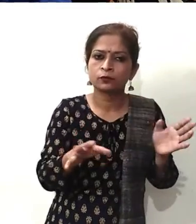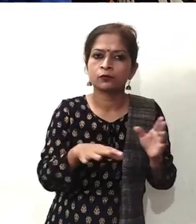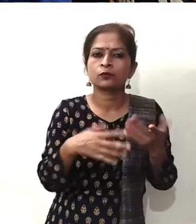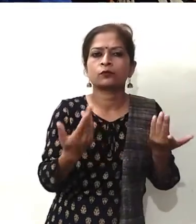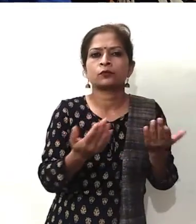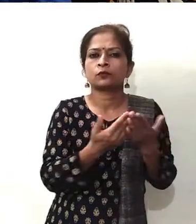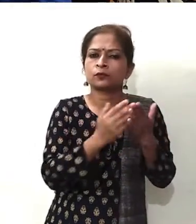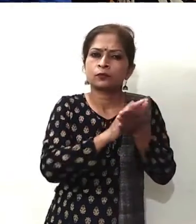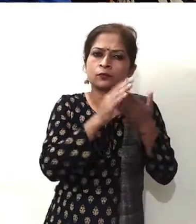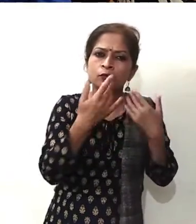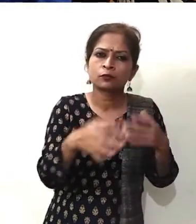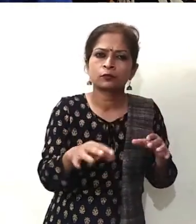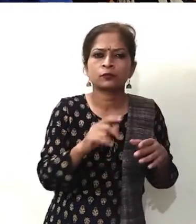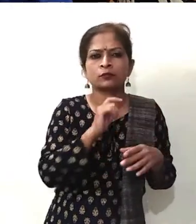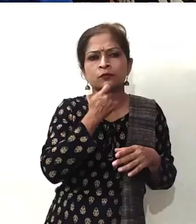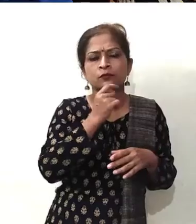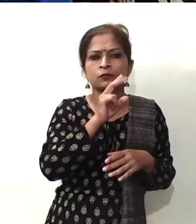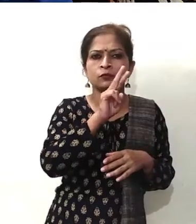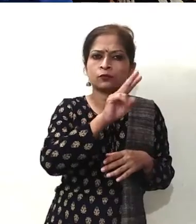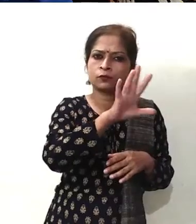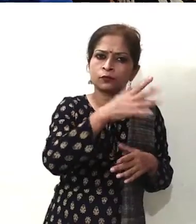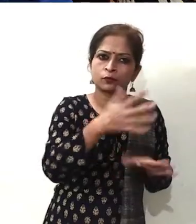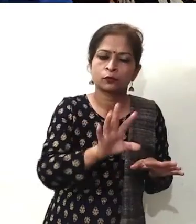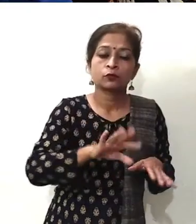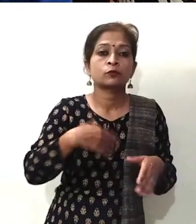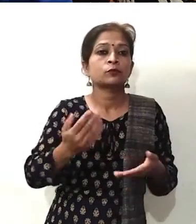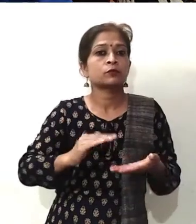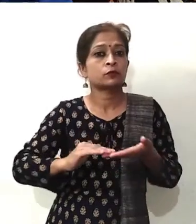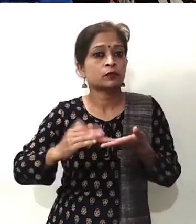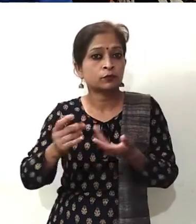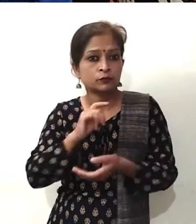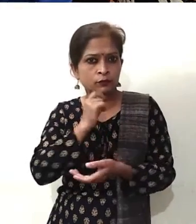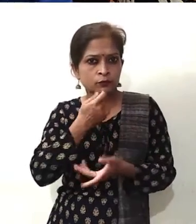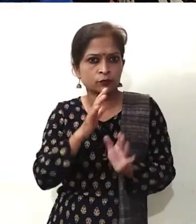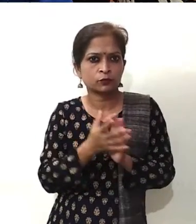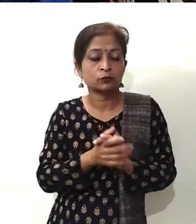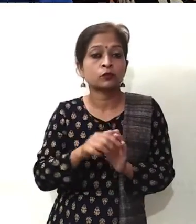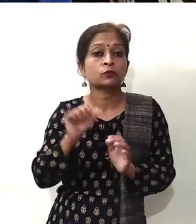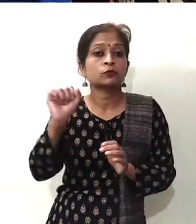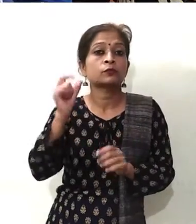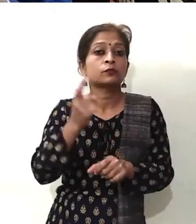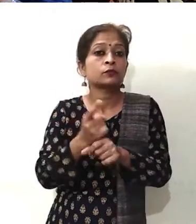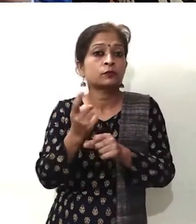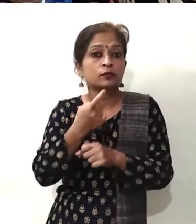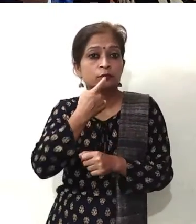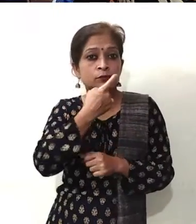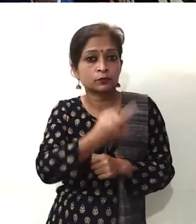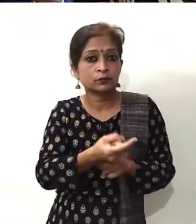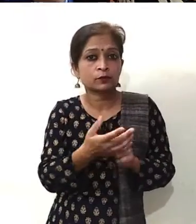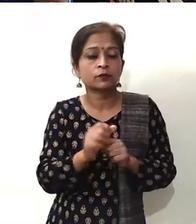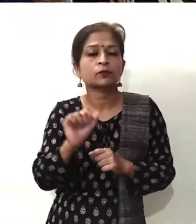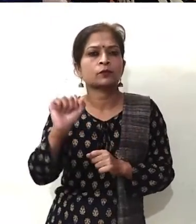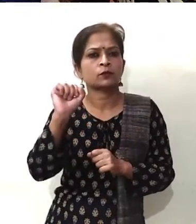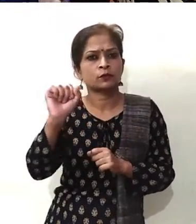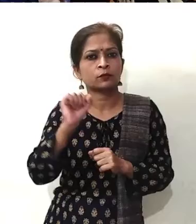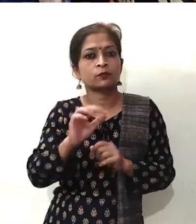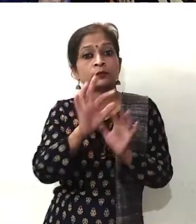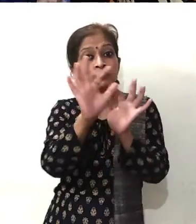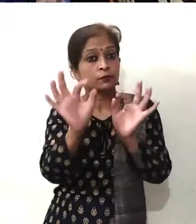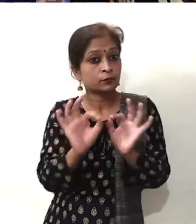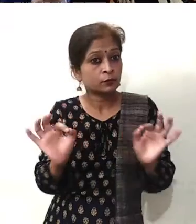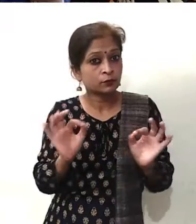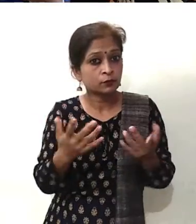हुआ और गृहस्थ की तरफ जाने को तैयार हुए, तो उनके गुरुवर ने ये कहा कि तुम्हारी तैयारी हो